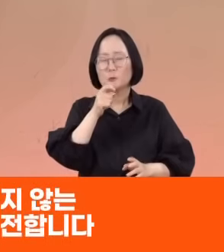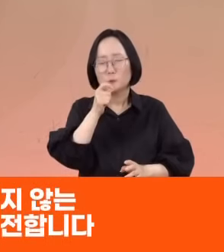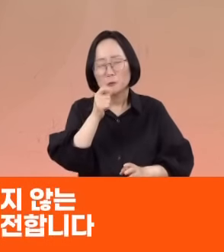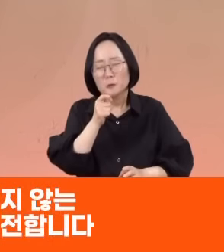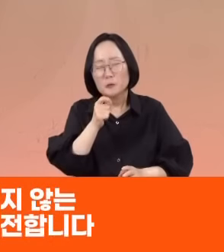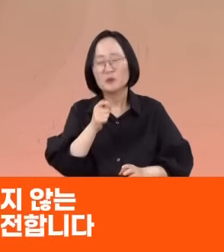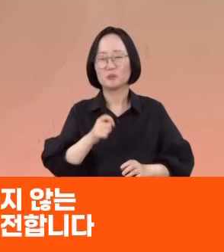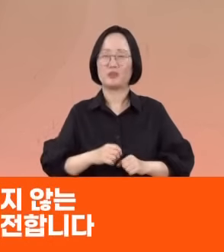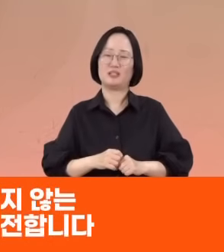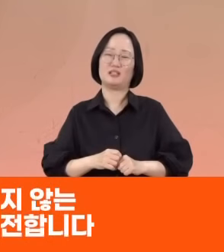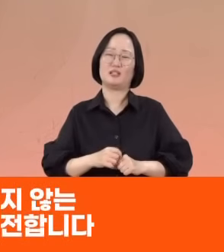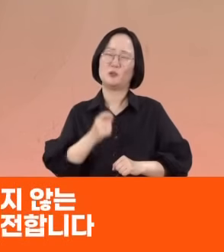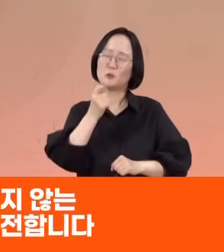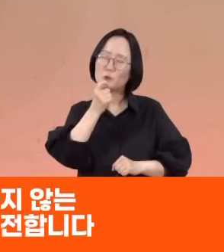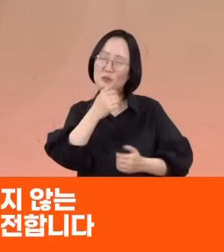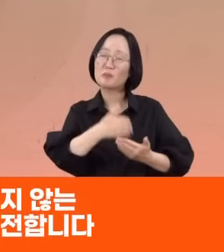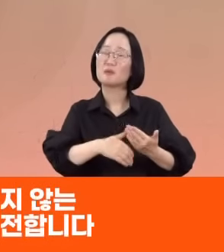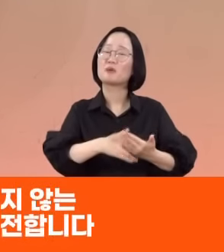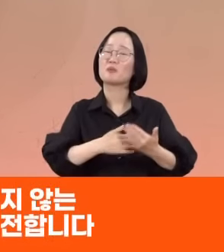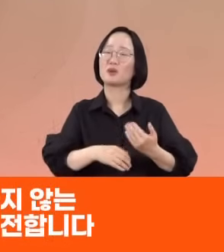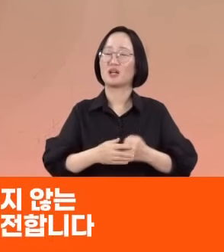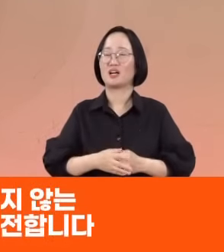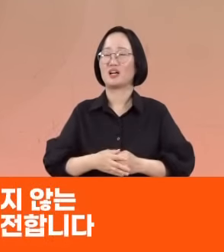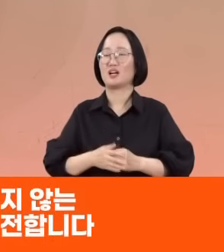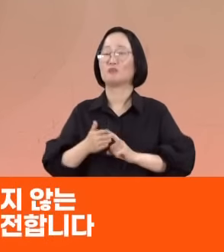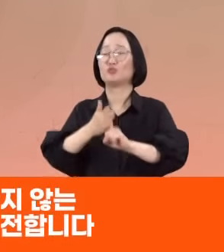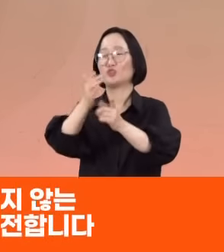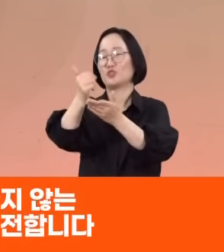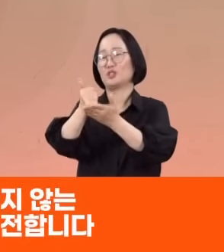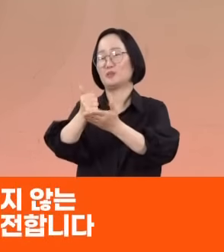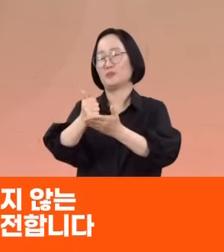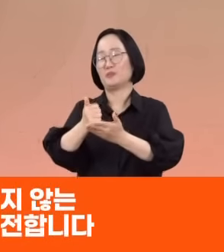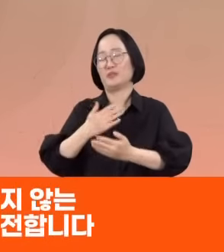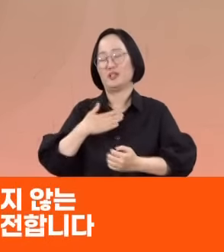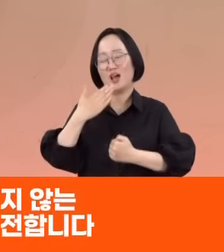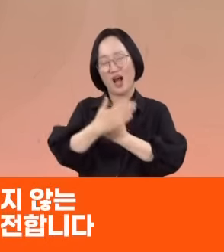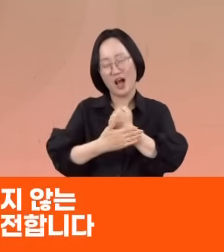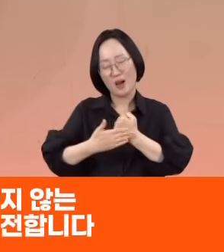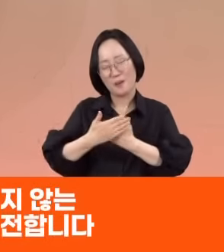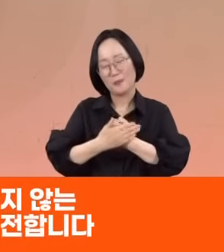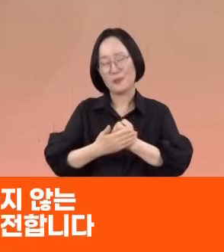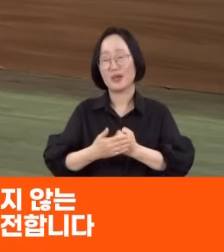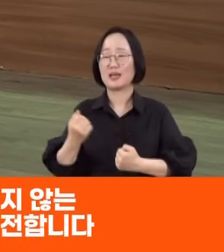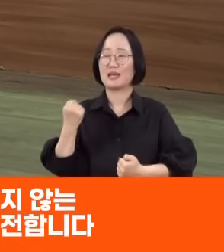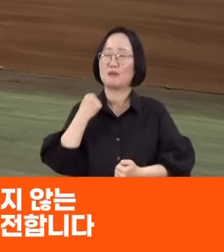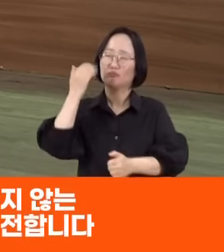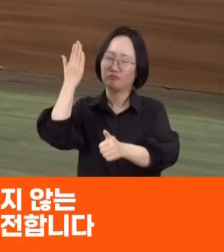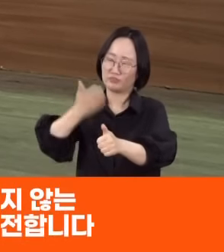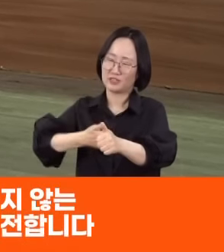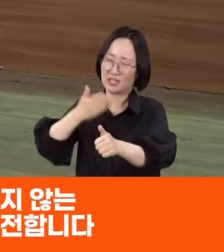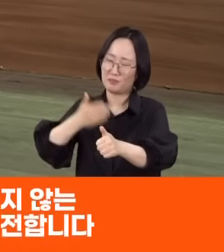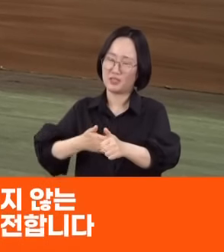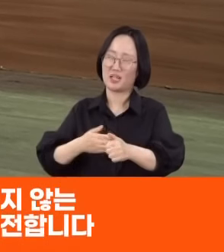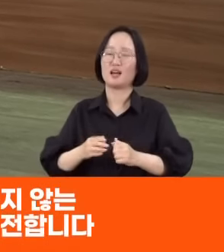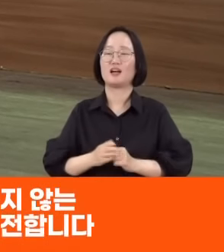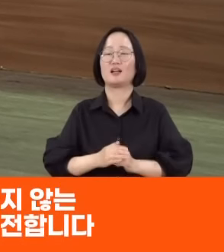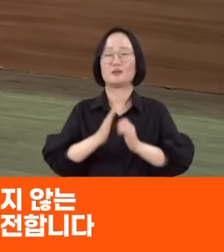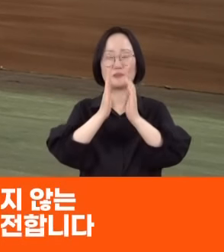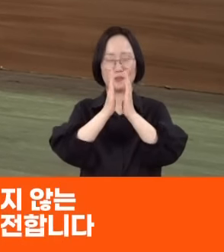해주시옵고 부처님 저희들에게 피의 힘을 주소서라고 간절하게